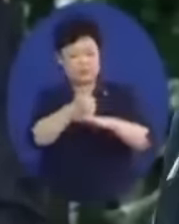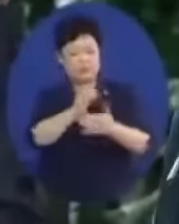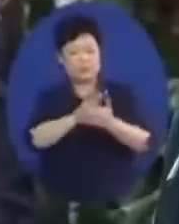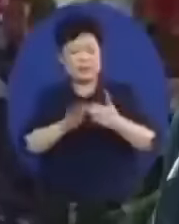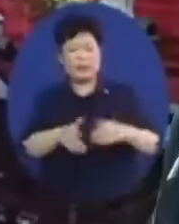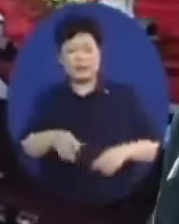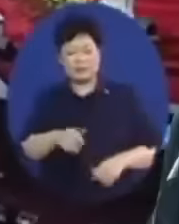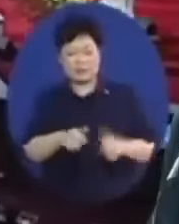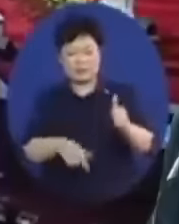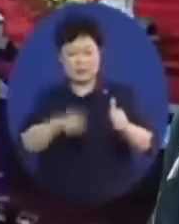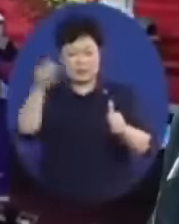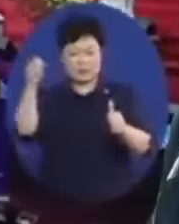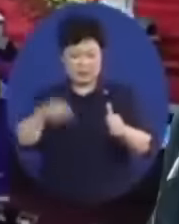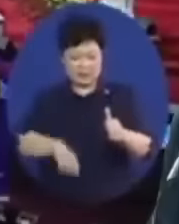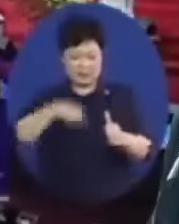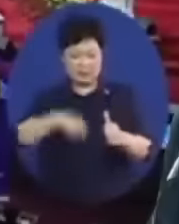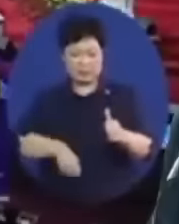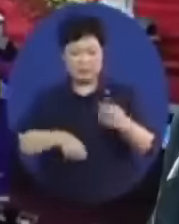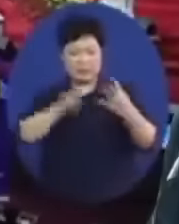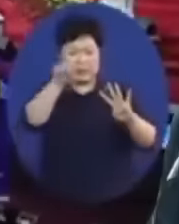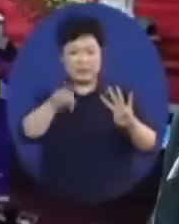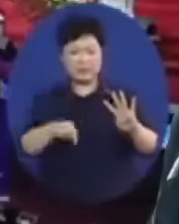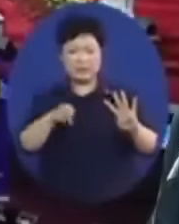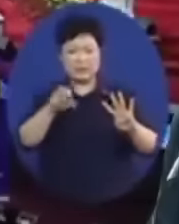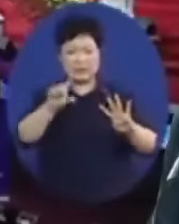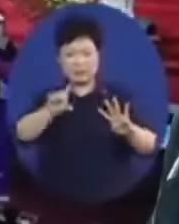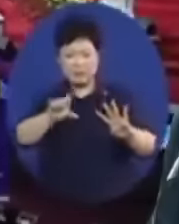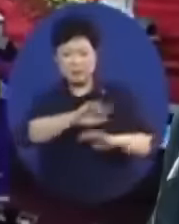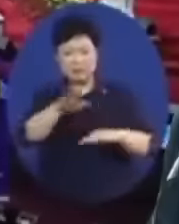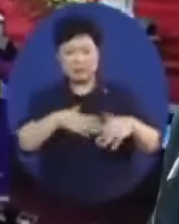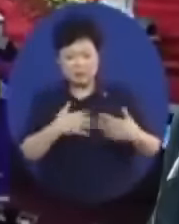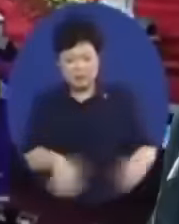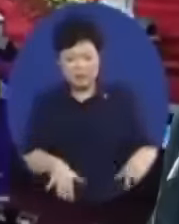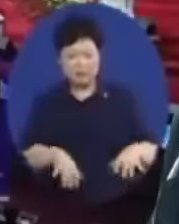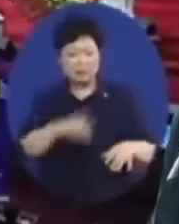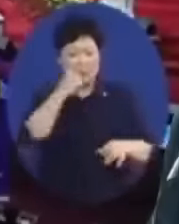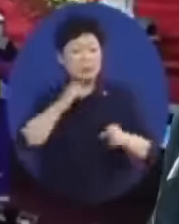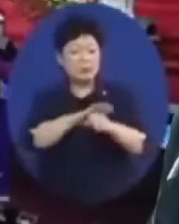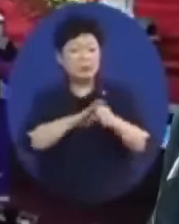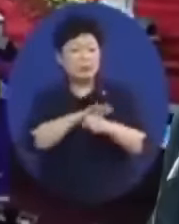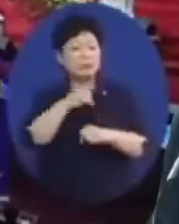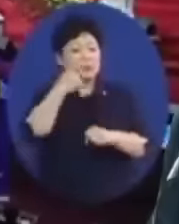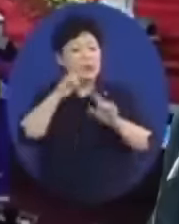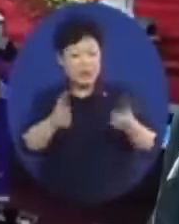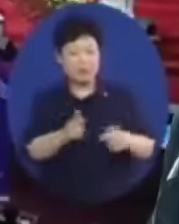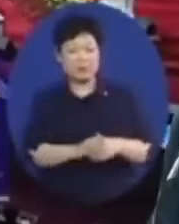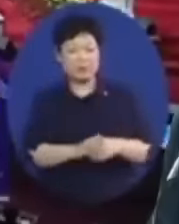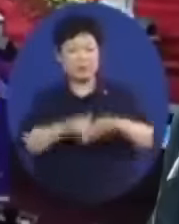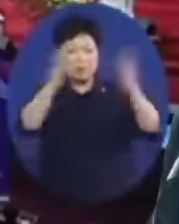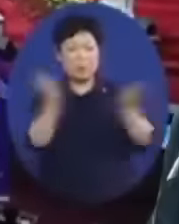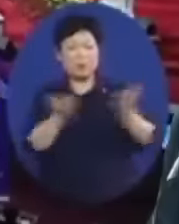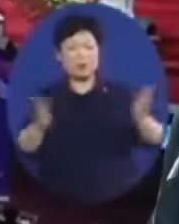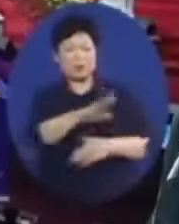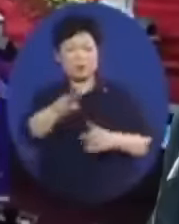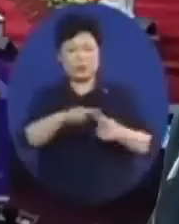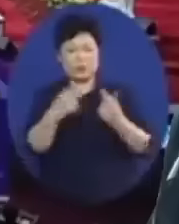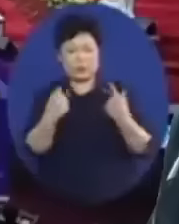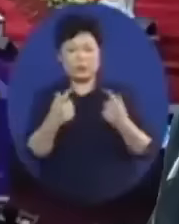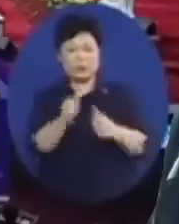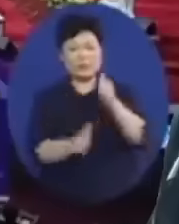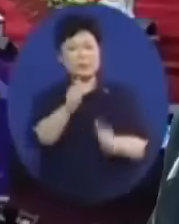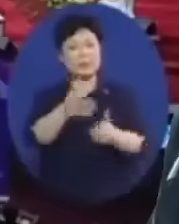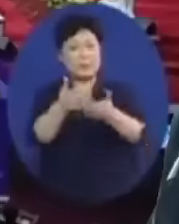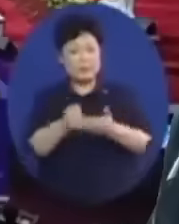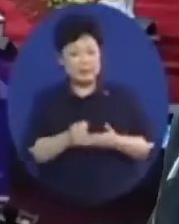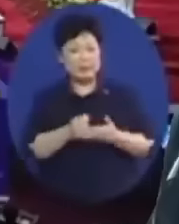히브리서 4장 15절에 우리에게 있는 대제사장은 우리의 연약함을 동정하지 못하실 리가 아니요 모든 일에 우리와 똑같이 시험을